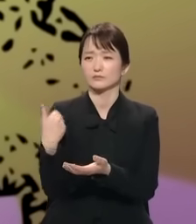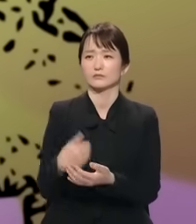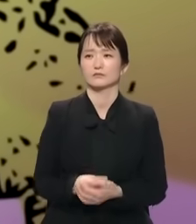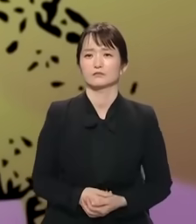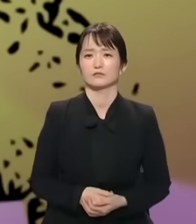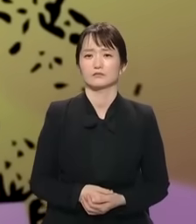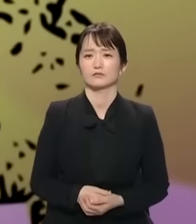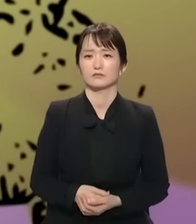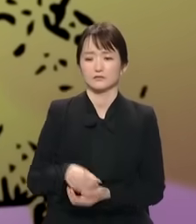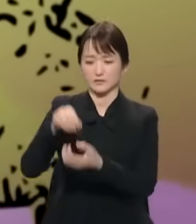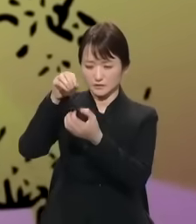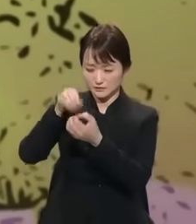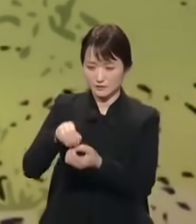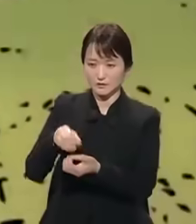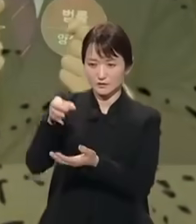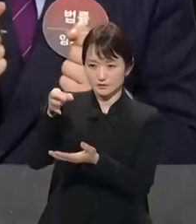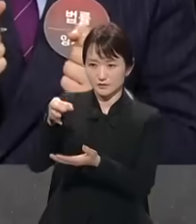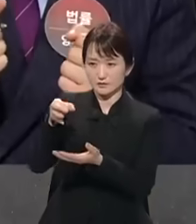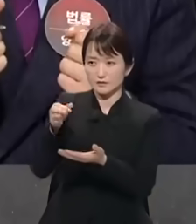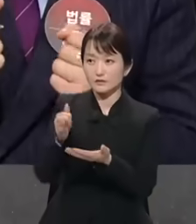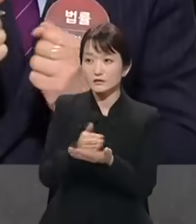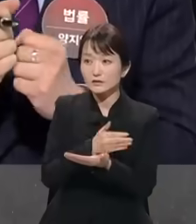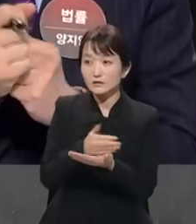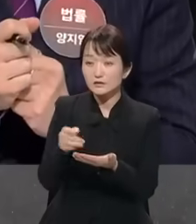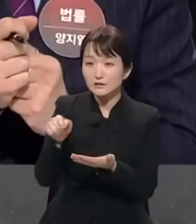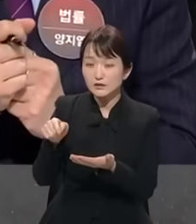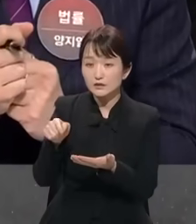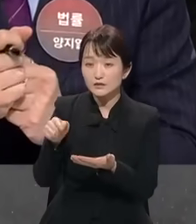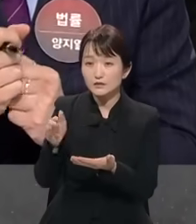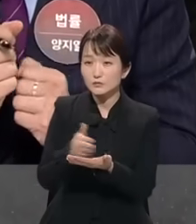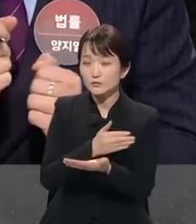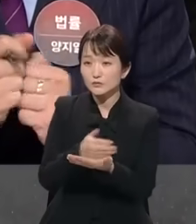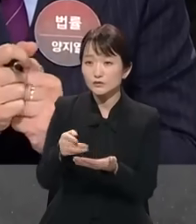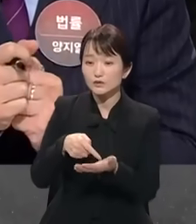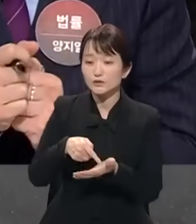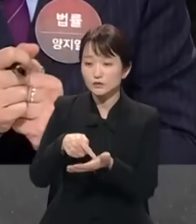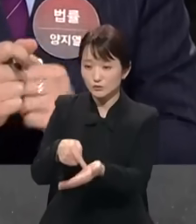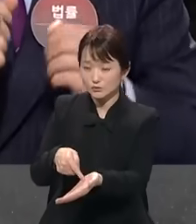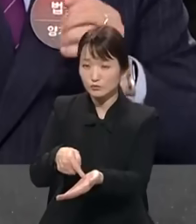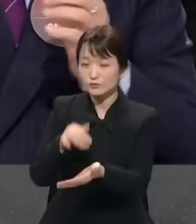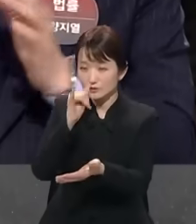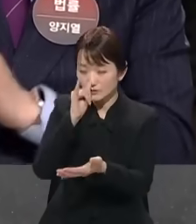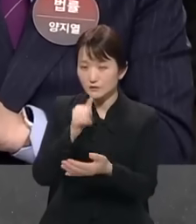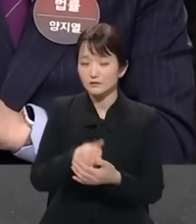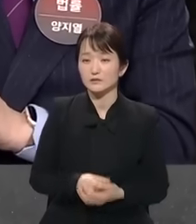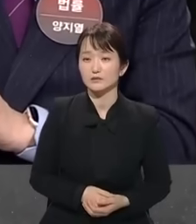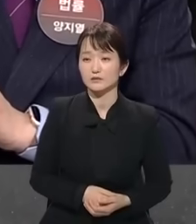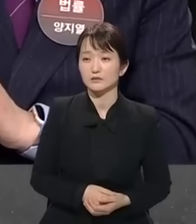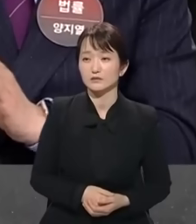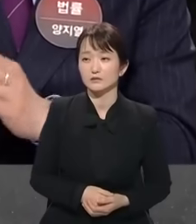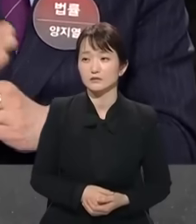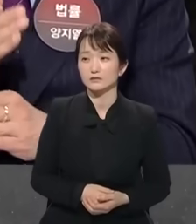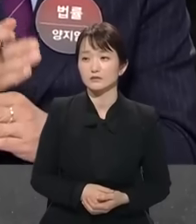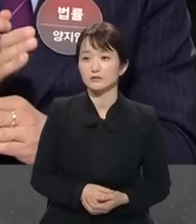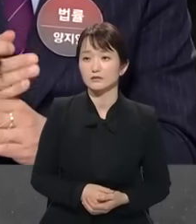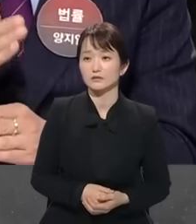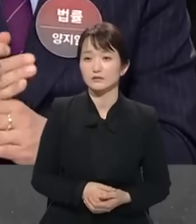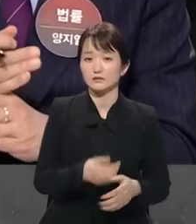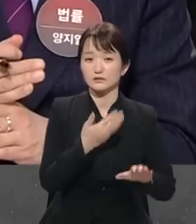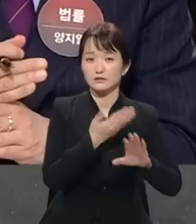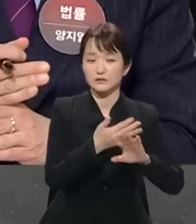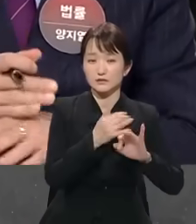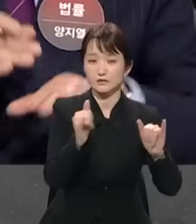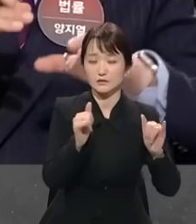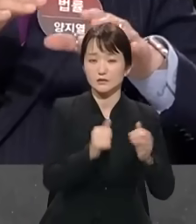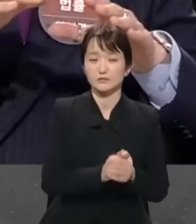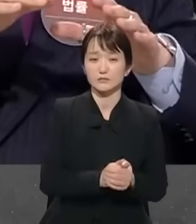근데 상속재산도 나눠 갖기 위해서 상속재산 분할 청구라는 소송이 있거든요. 근데 이 지금 다른 분들이 한정 승인을 하긴